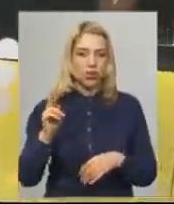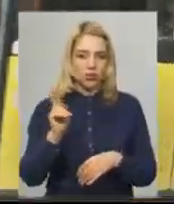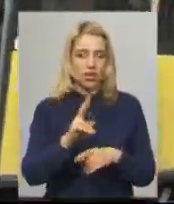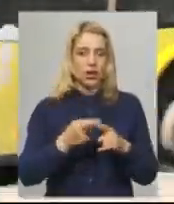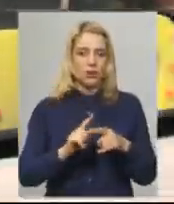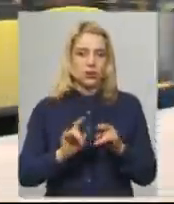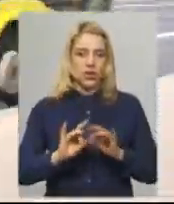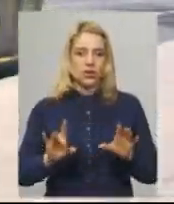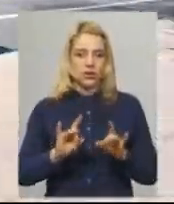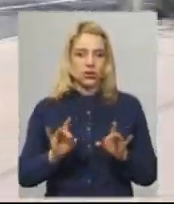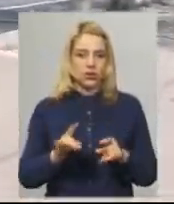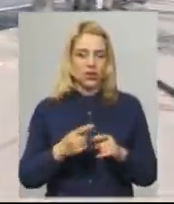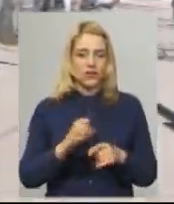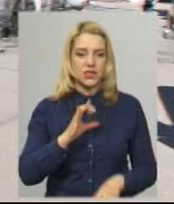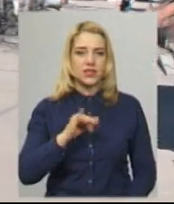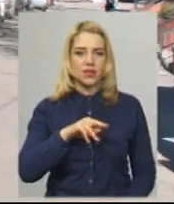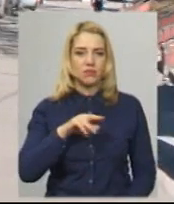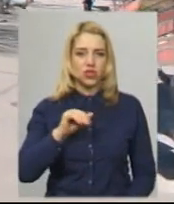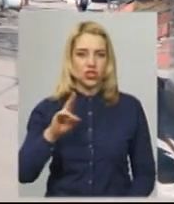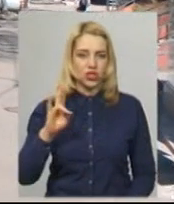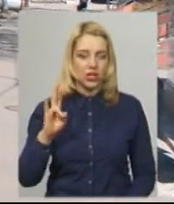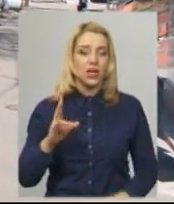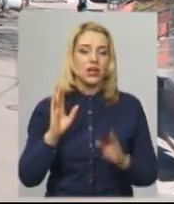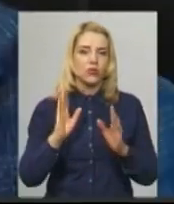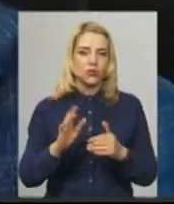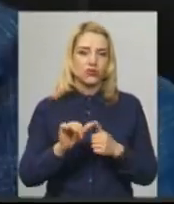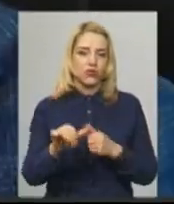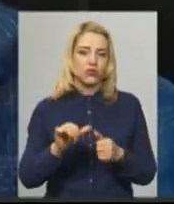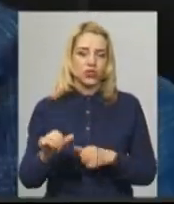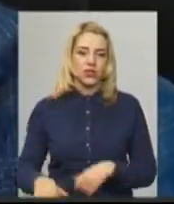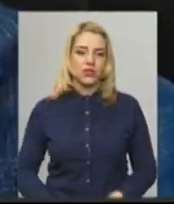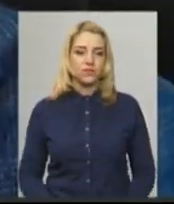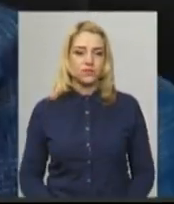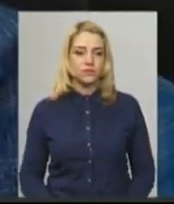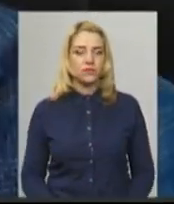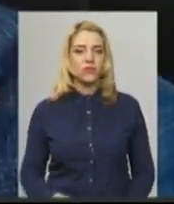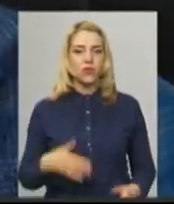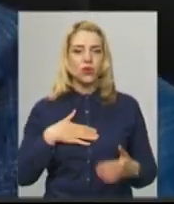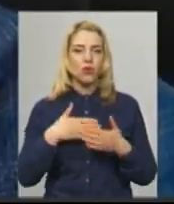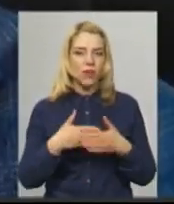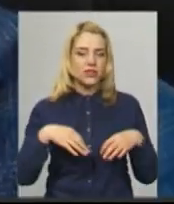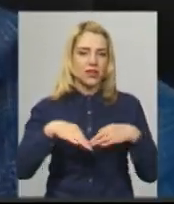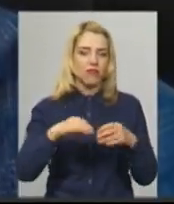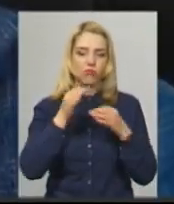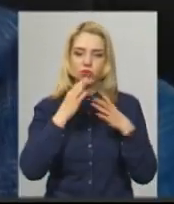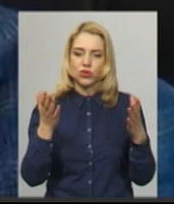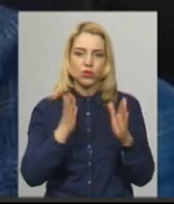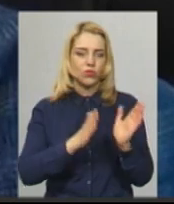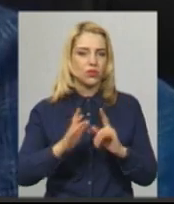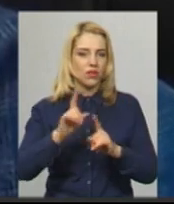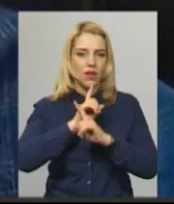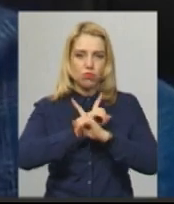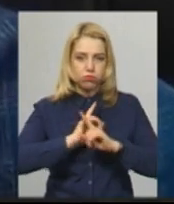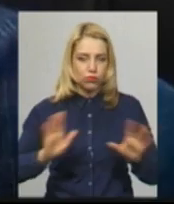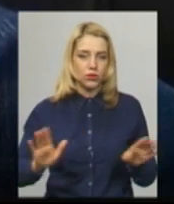розповів міський голова Олександр Семчишин. Додає, будуть виключення. Громадський транспорт в будь-якому режимі не буде